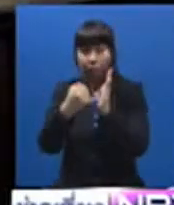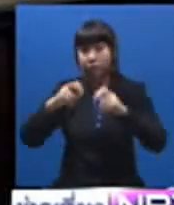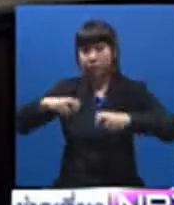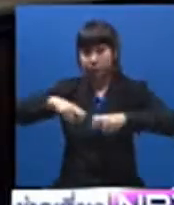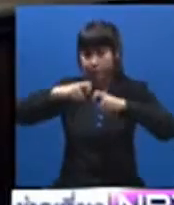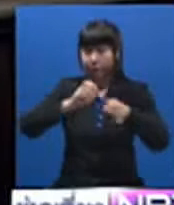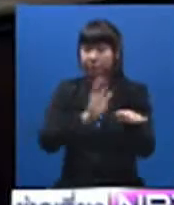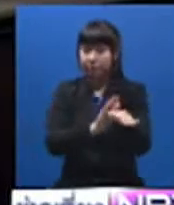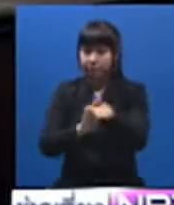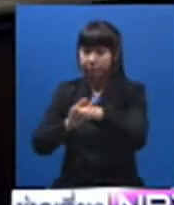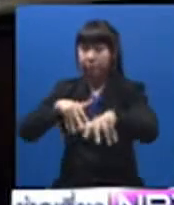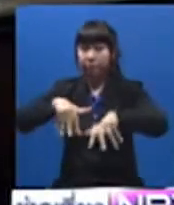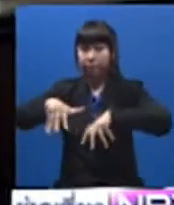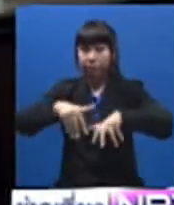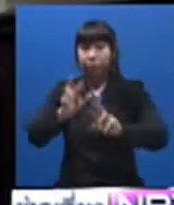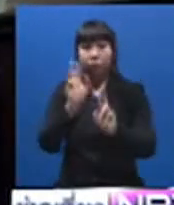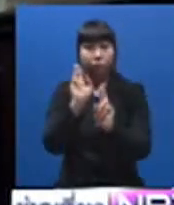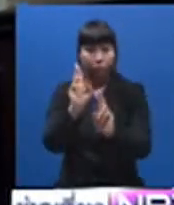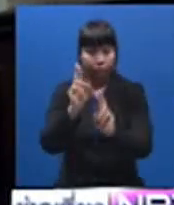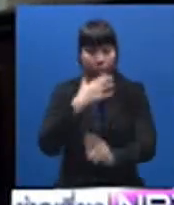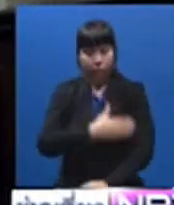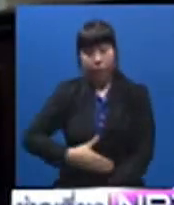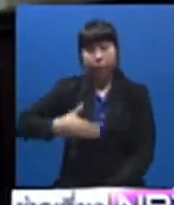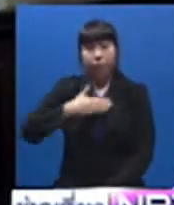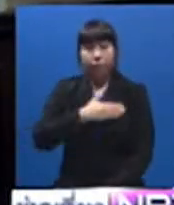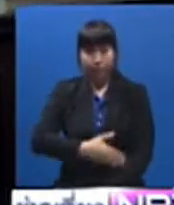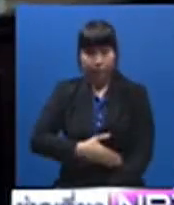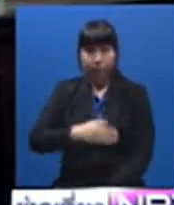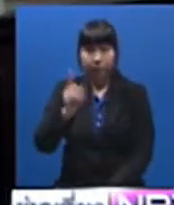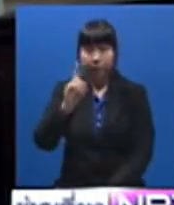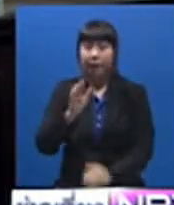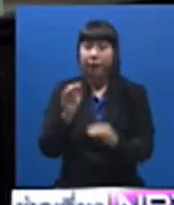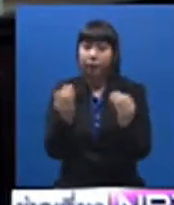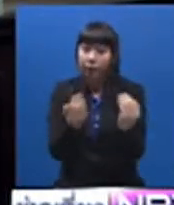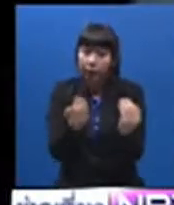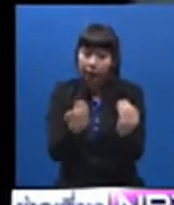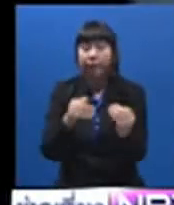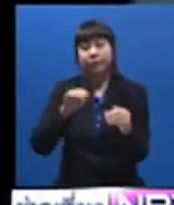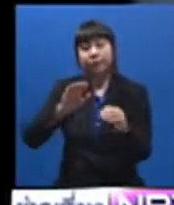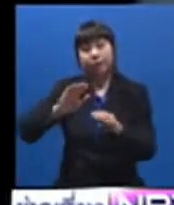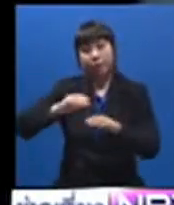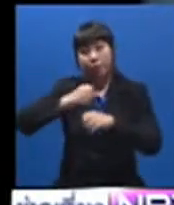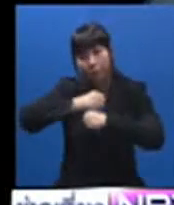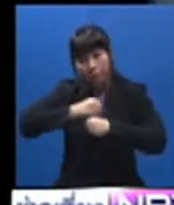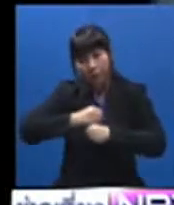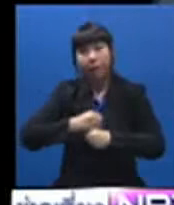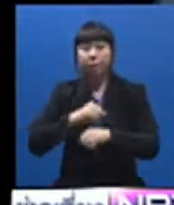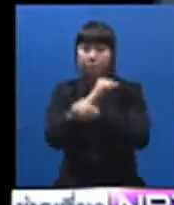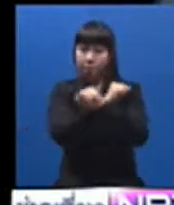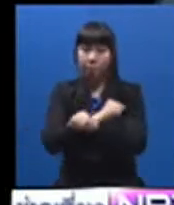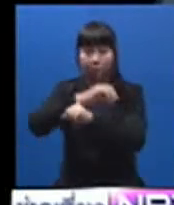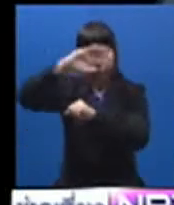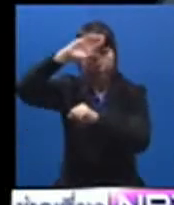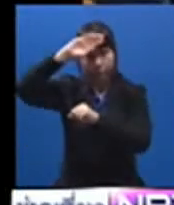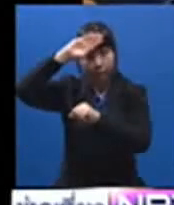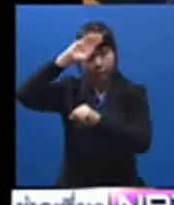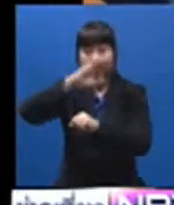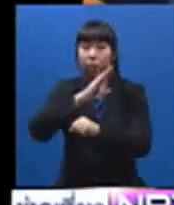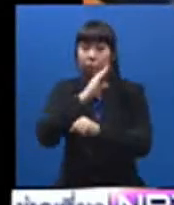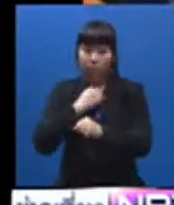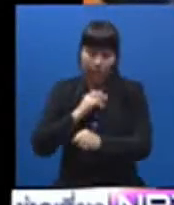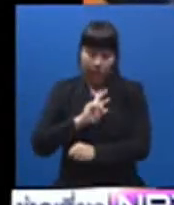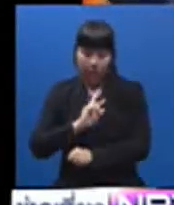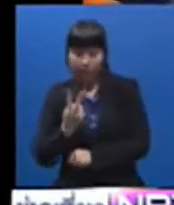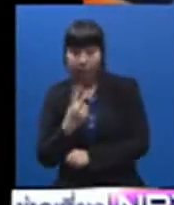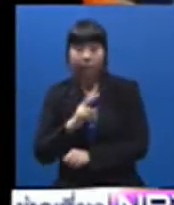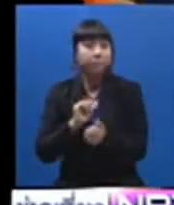นจึงเตือนบราชาชนให้รมัระวังสุขภาพโดยเฉพาะเด็กเล็กและผู้สูงบายเพื่อป้การการเจ็บป่วยหากร่างกายปรับ